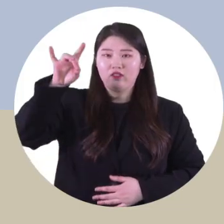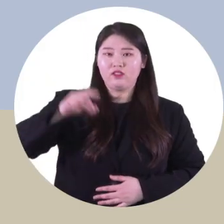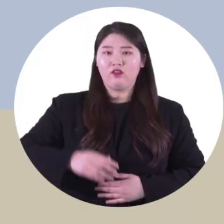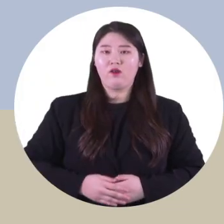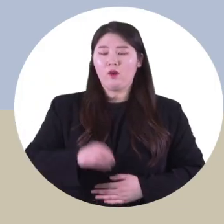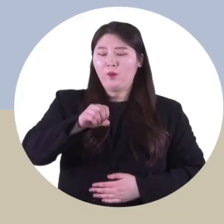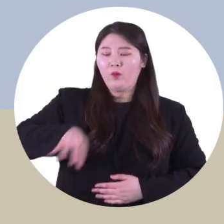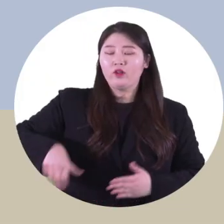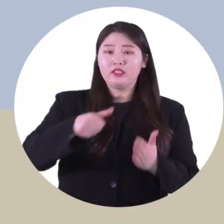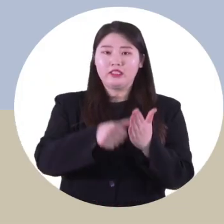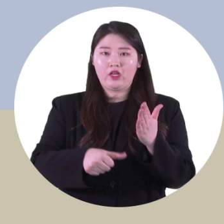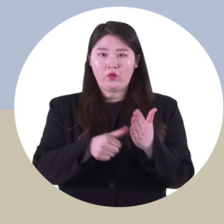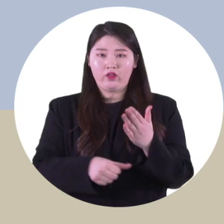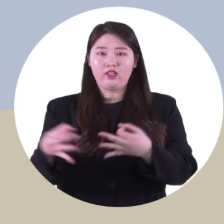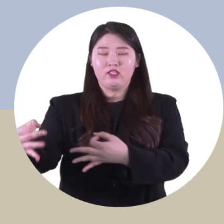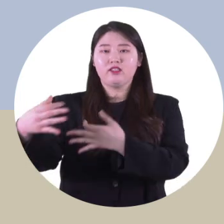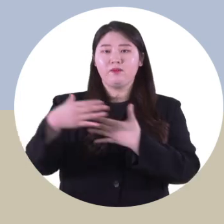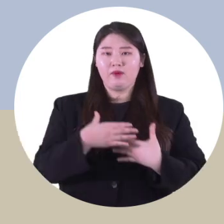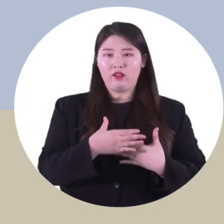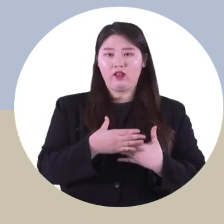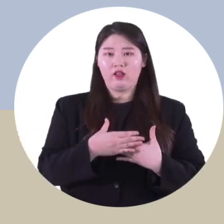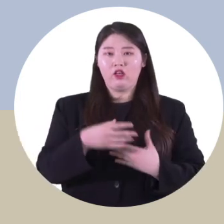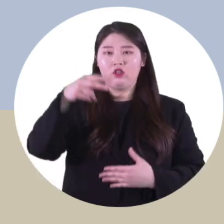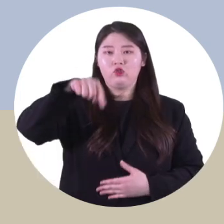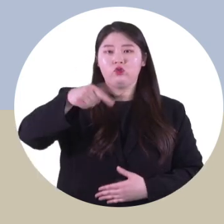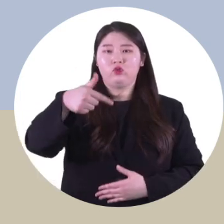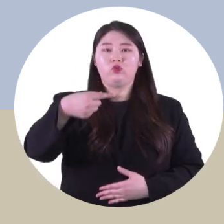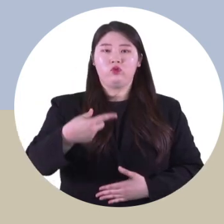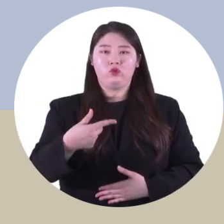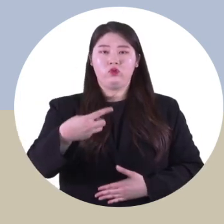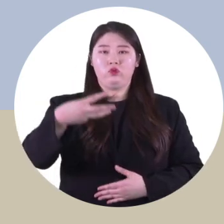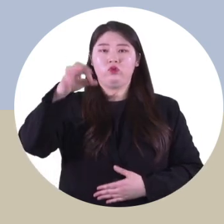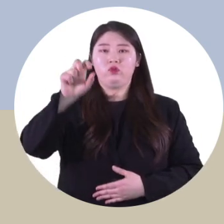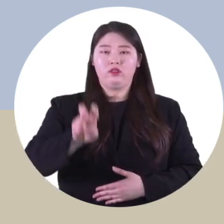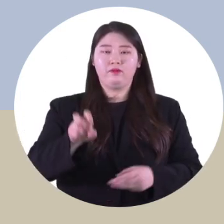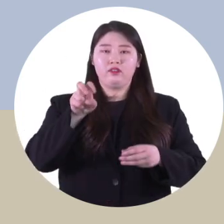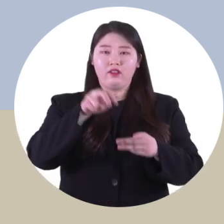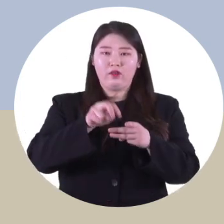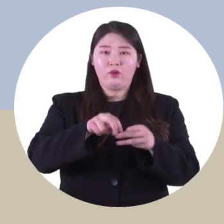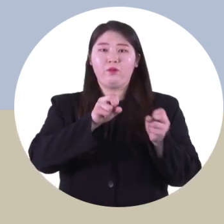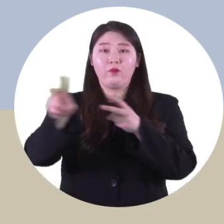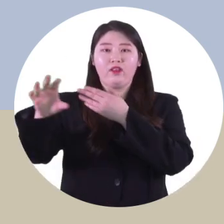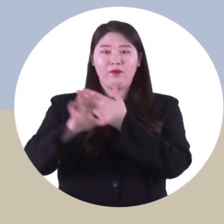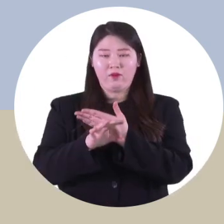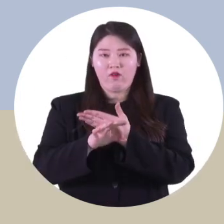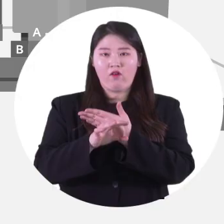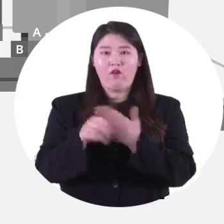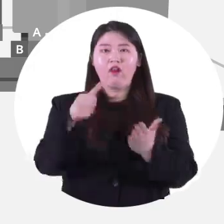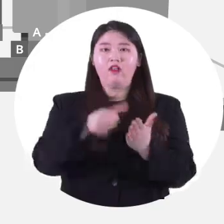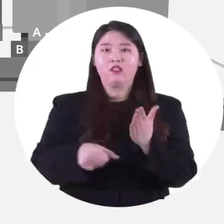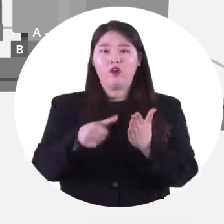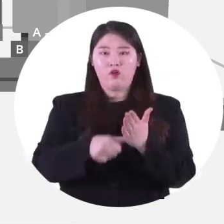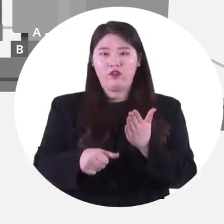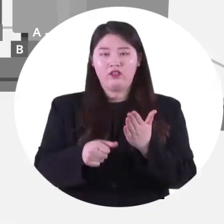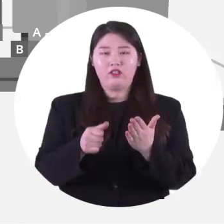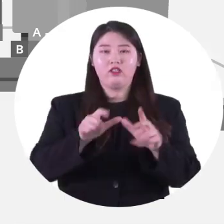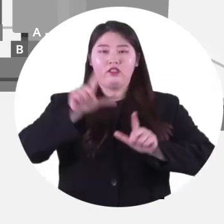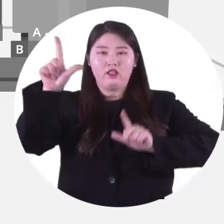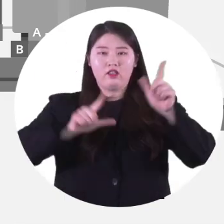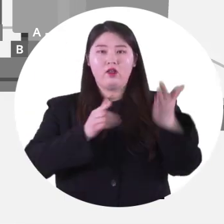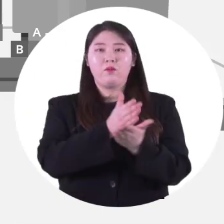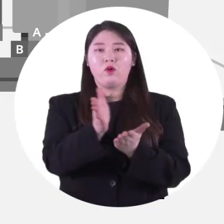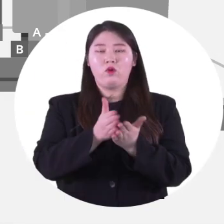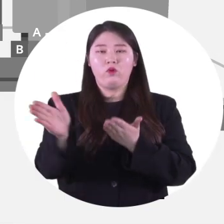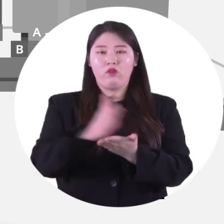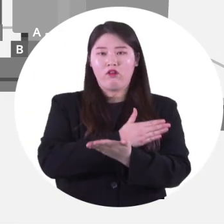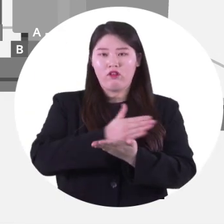먼저 버려지는 자원을 기증받아 순우름 리사이클링센터로 가져가면 각 자원들을